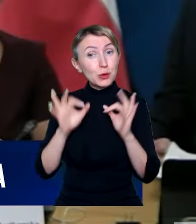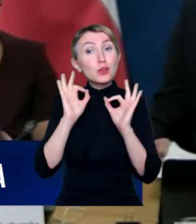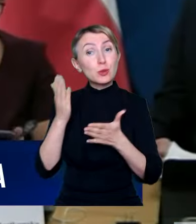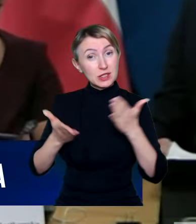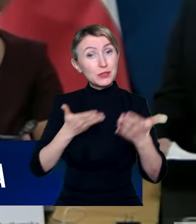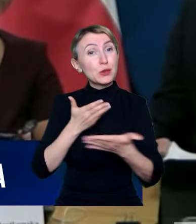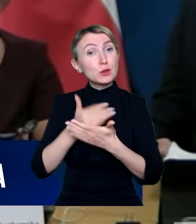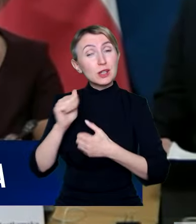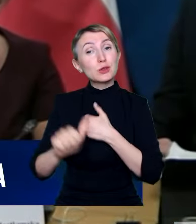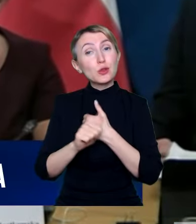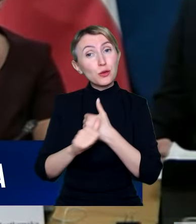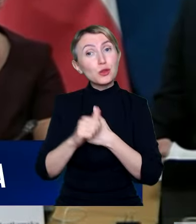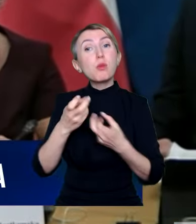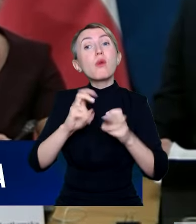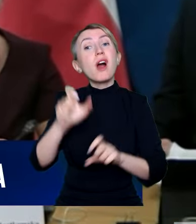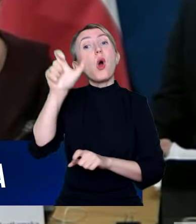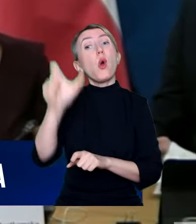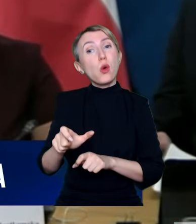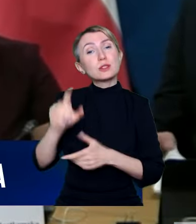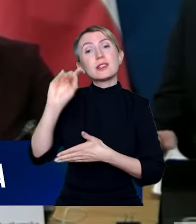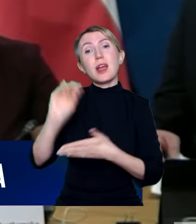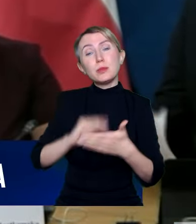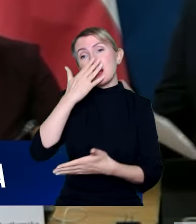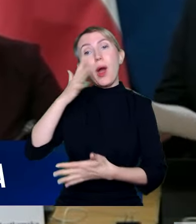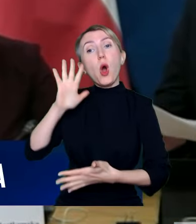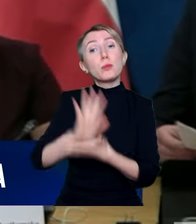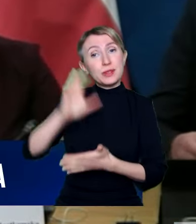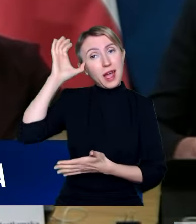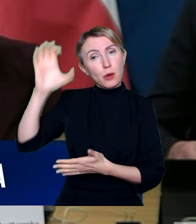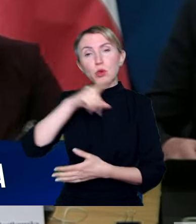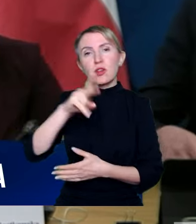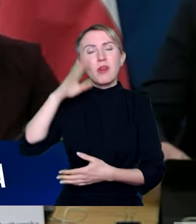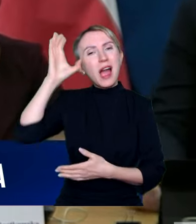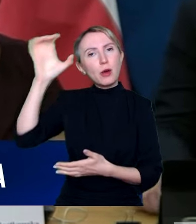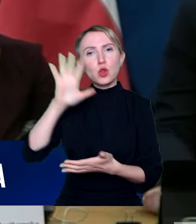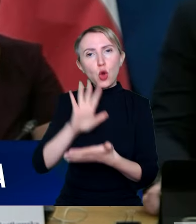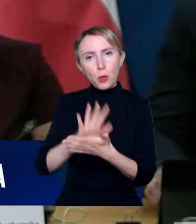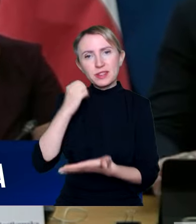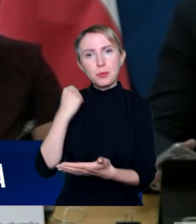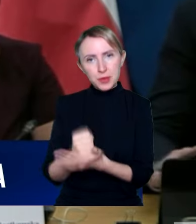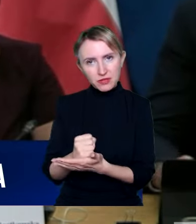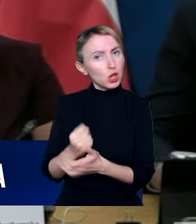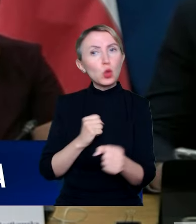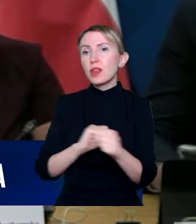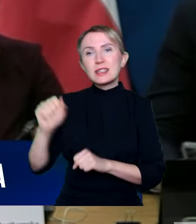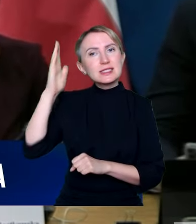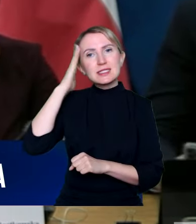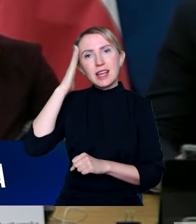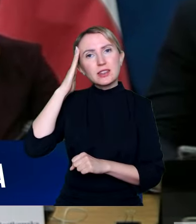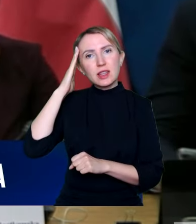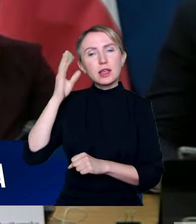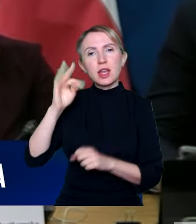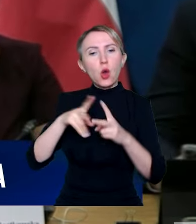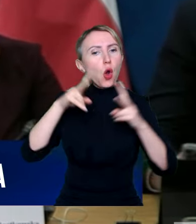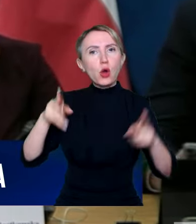wniosek dowodowy powołania osoby, która napisała jakąś opinię i tu mówicie autor opinii prawnej, która nie jest znana, nie jest znany jej okres, nie